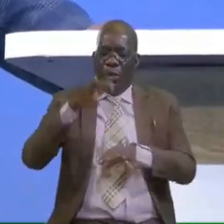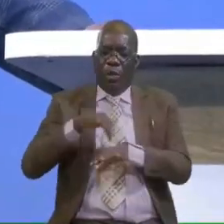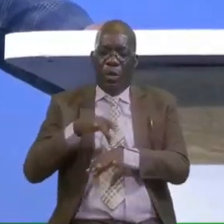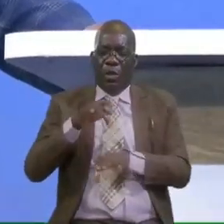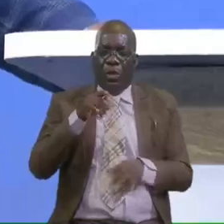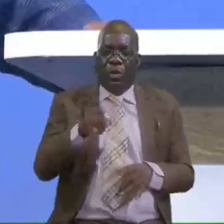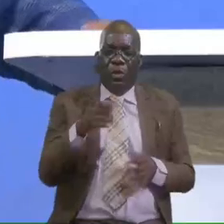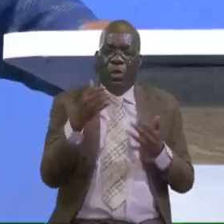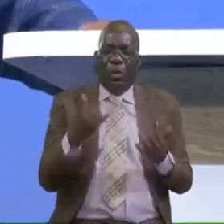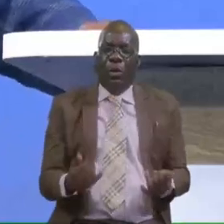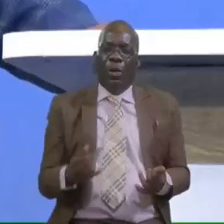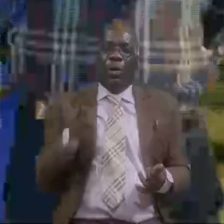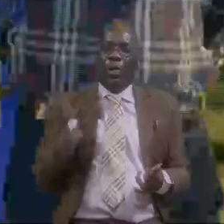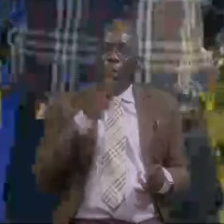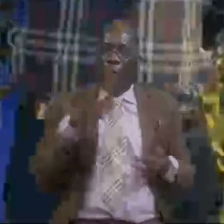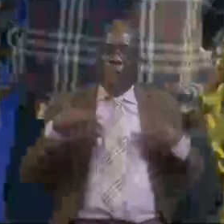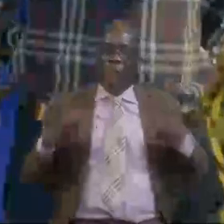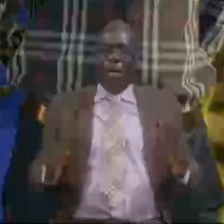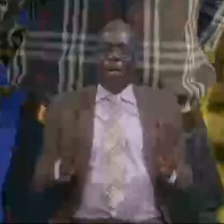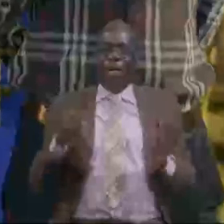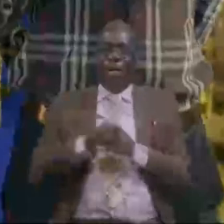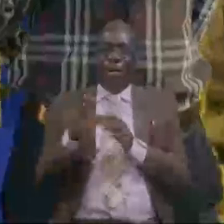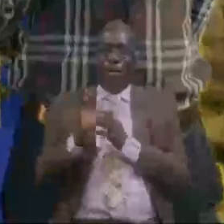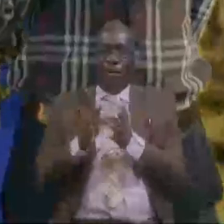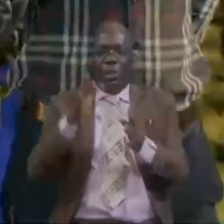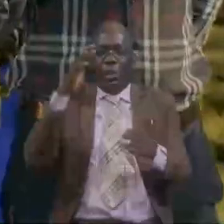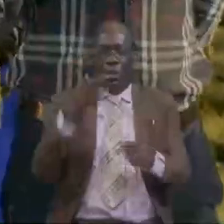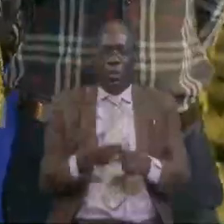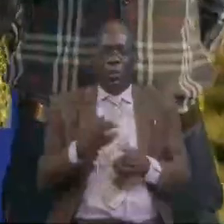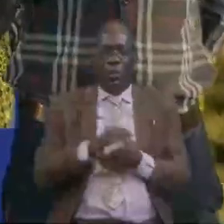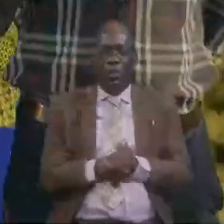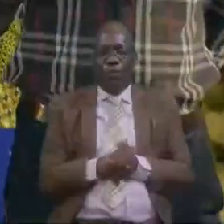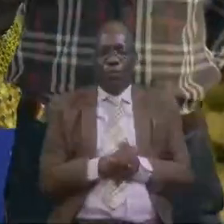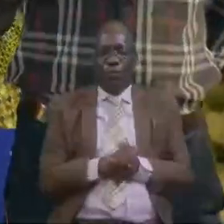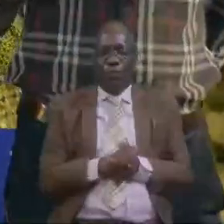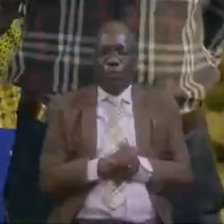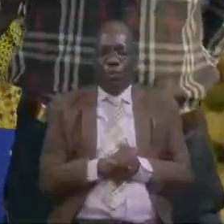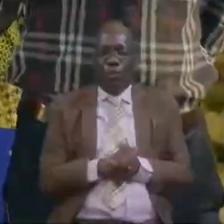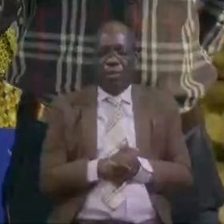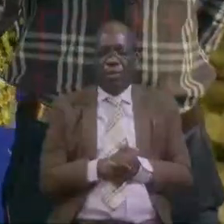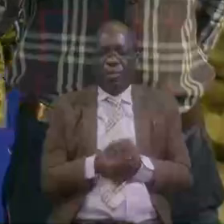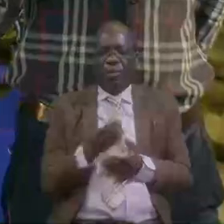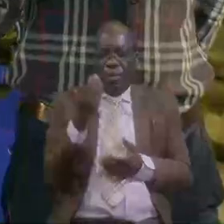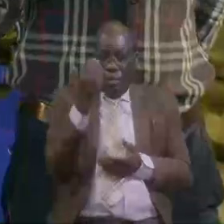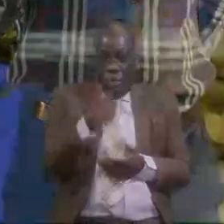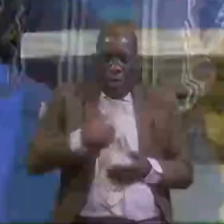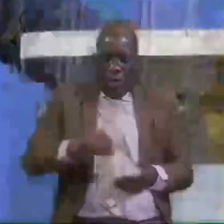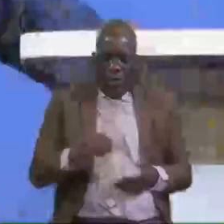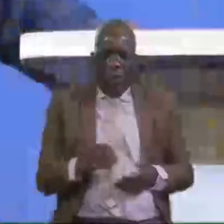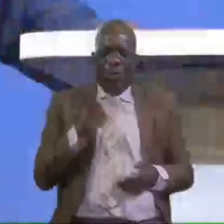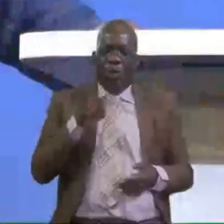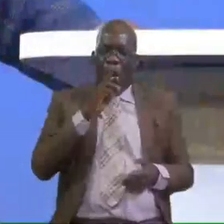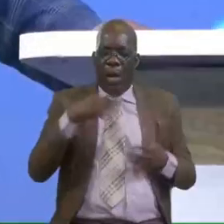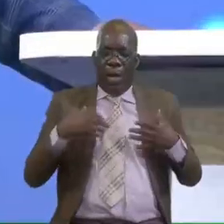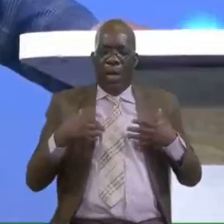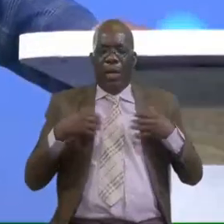Vous êtes guéri au nom de Jésus. AVC, vous êtes